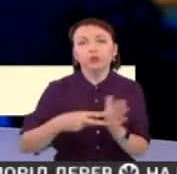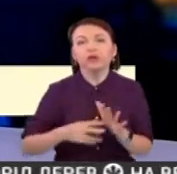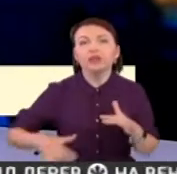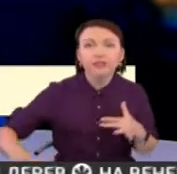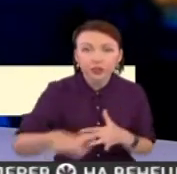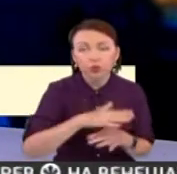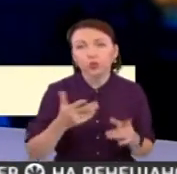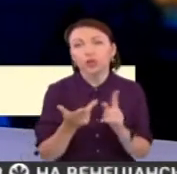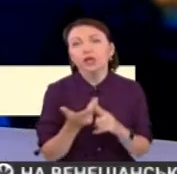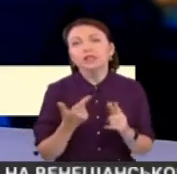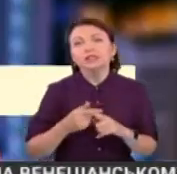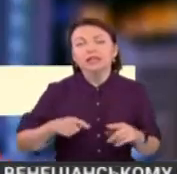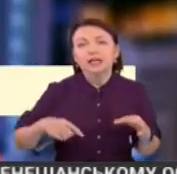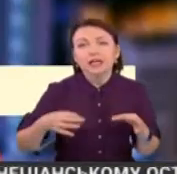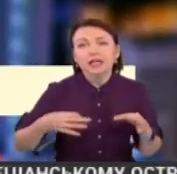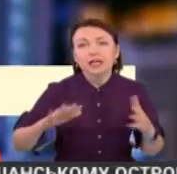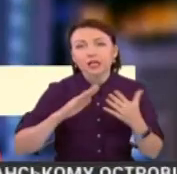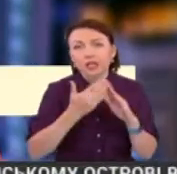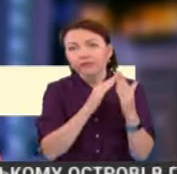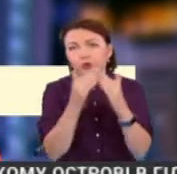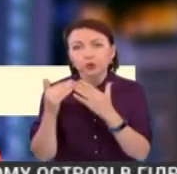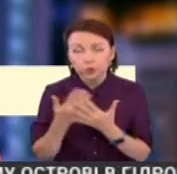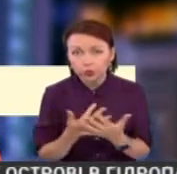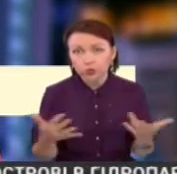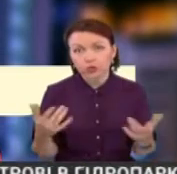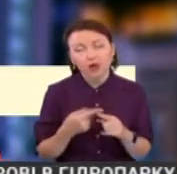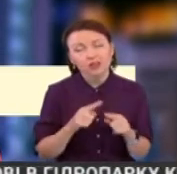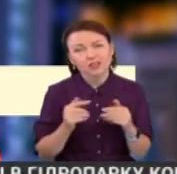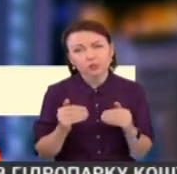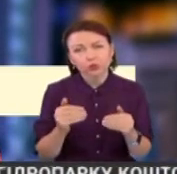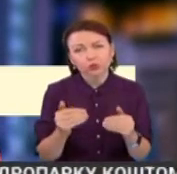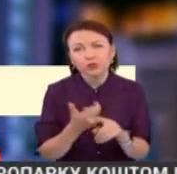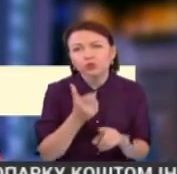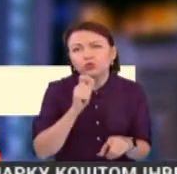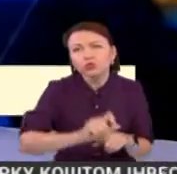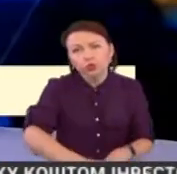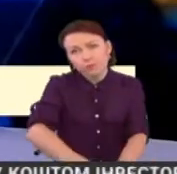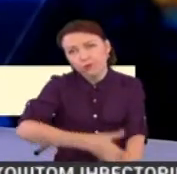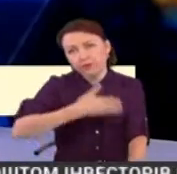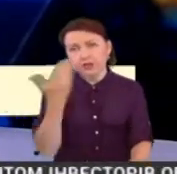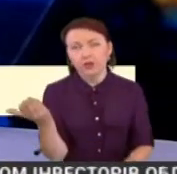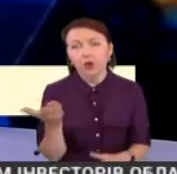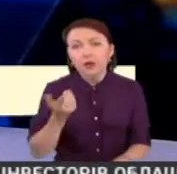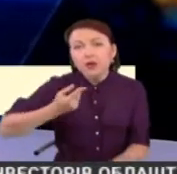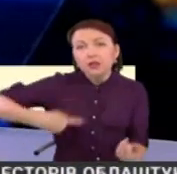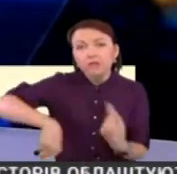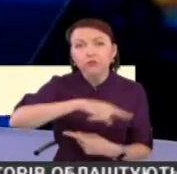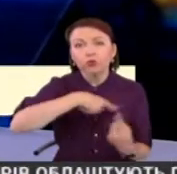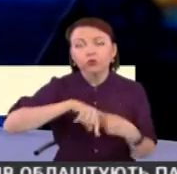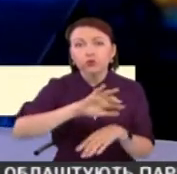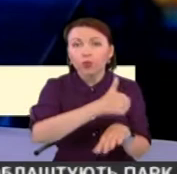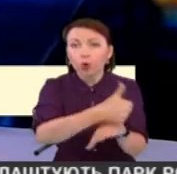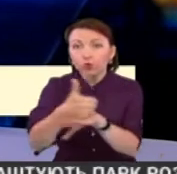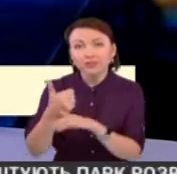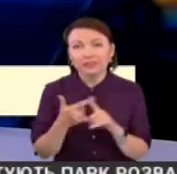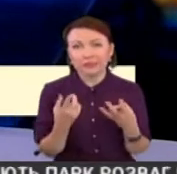території, це інфраструктура. Однак все це просувається дуже повільно, тому що навколишнім головам це